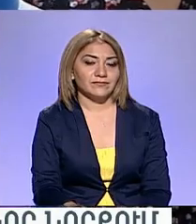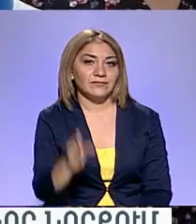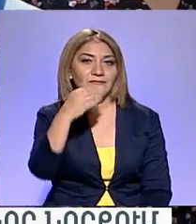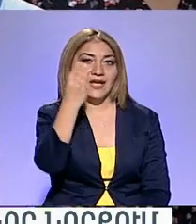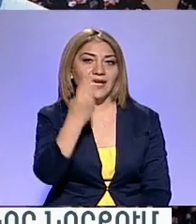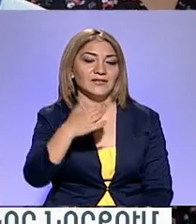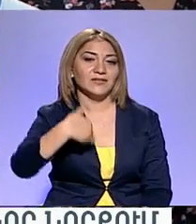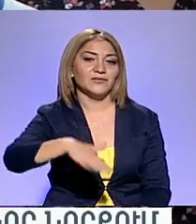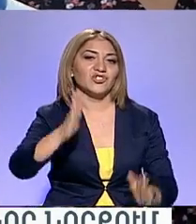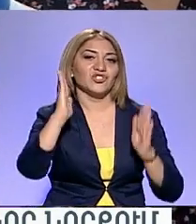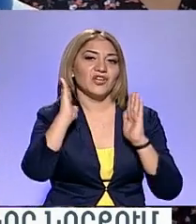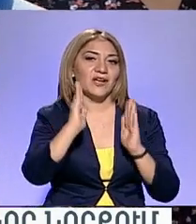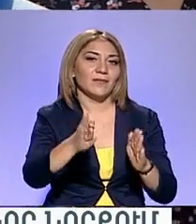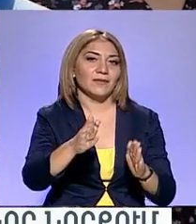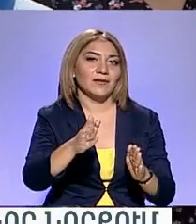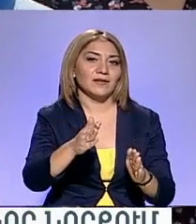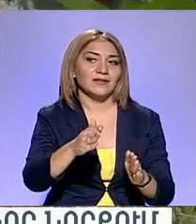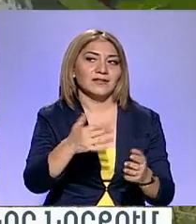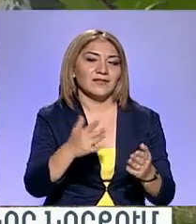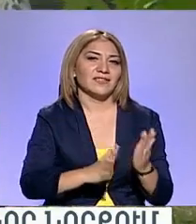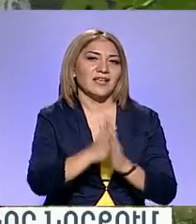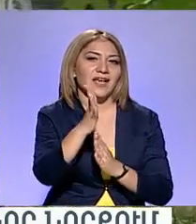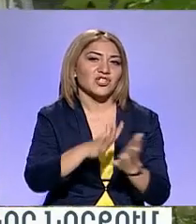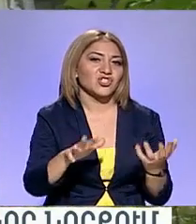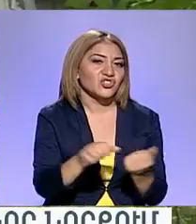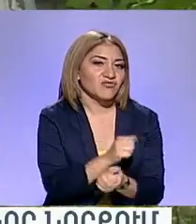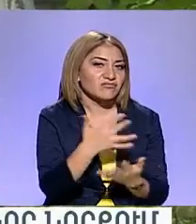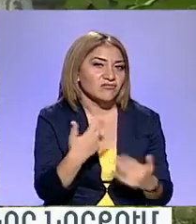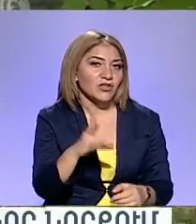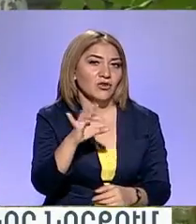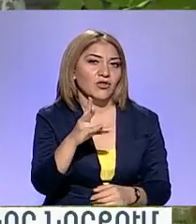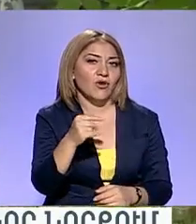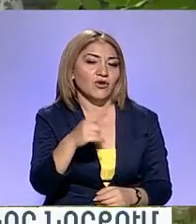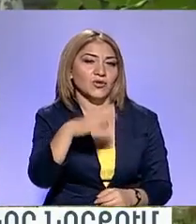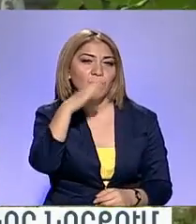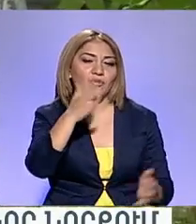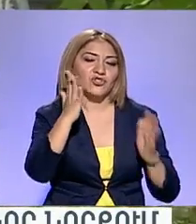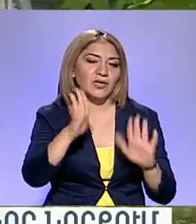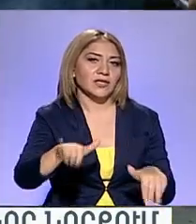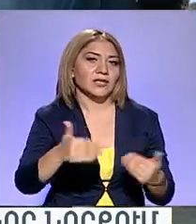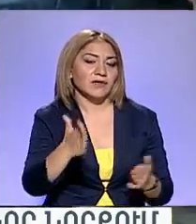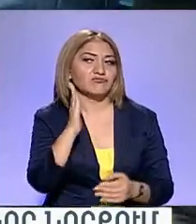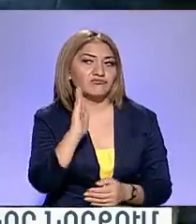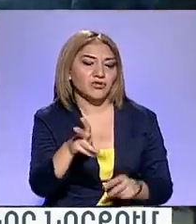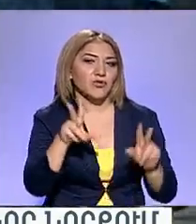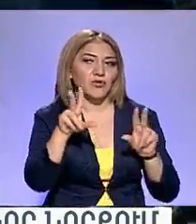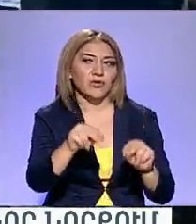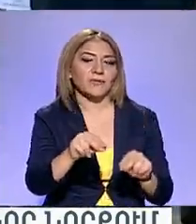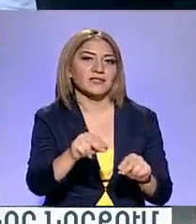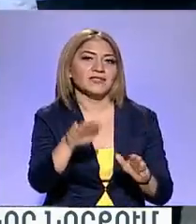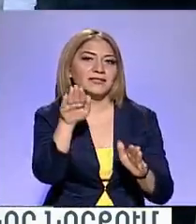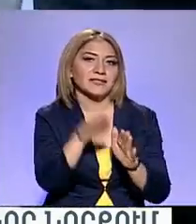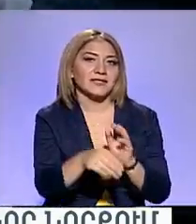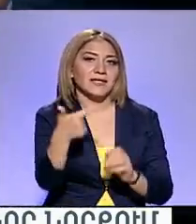գնացող ճանապարհին մեր լանջերն են չորացած։ Նոր-Նորքն առատորեն կոռոկվի, ասում է Զարուհի Փոստանջանն ու խոստանում